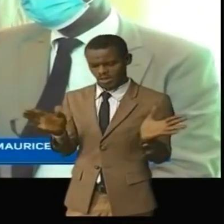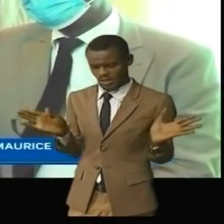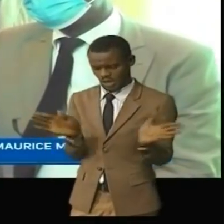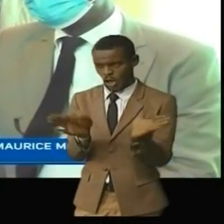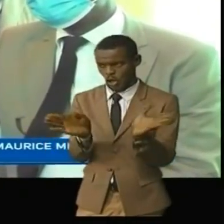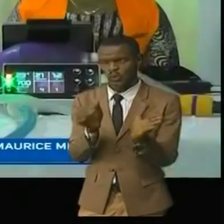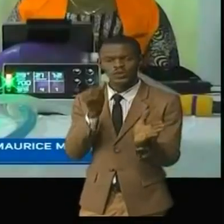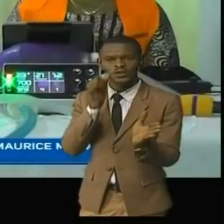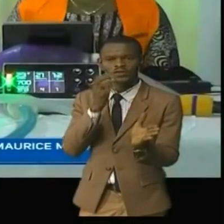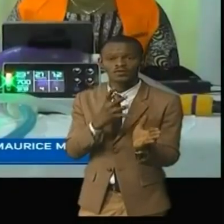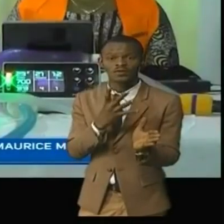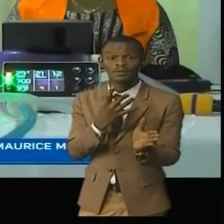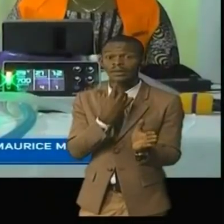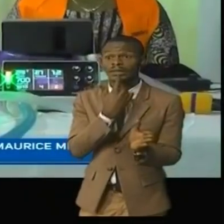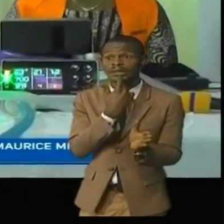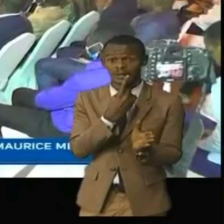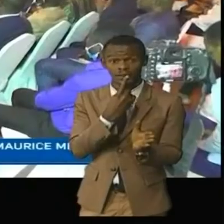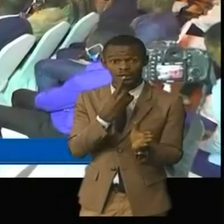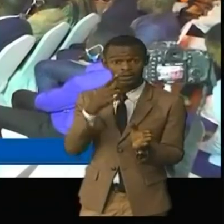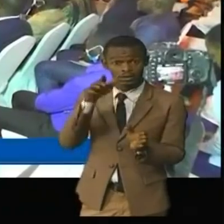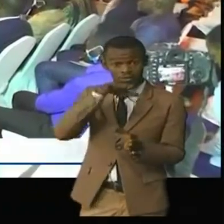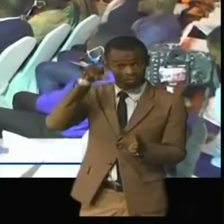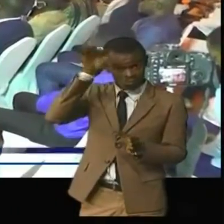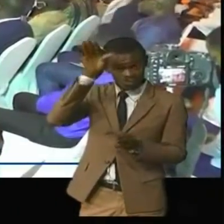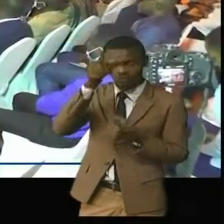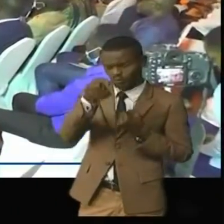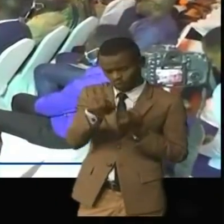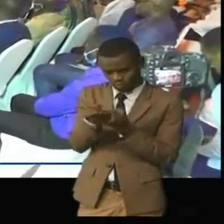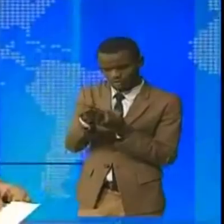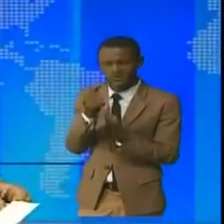son pays à cette équipe de femmes ingénieurs.